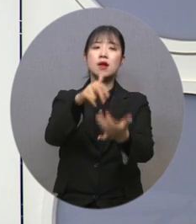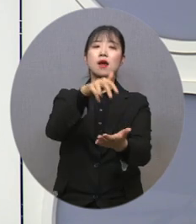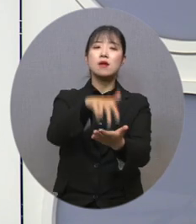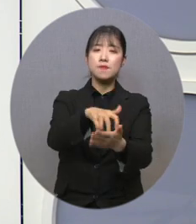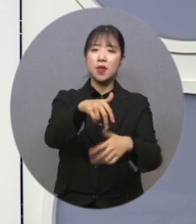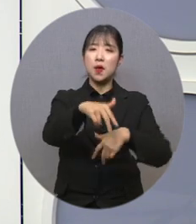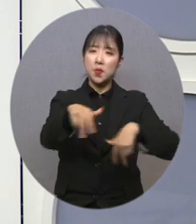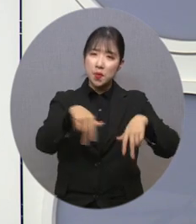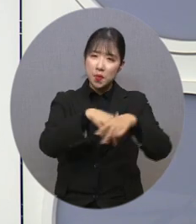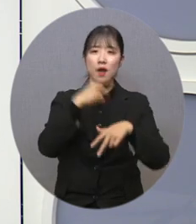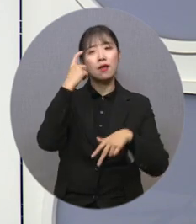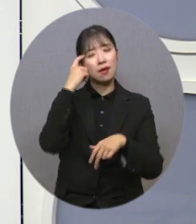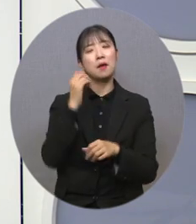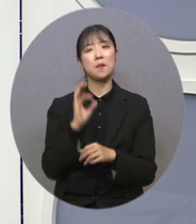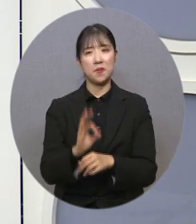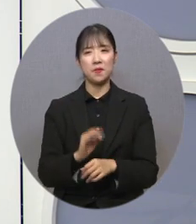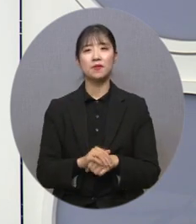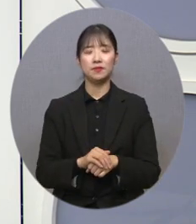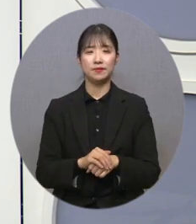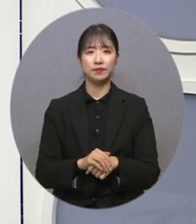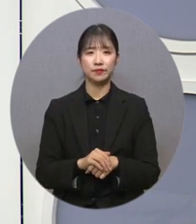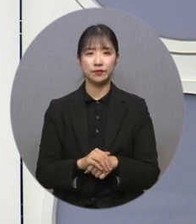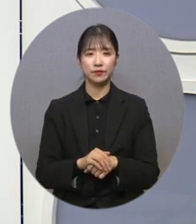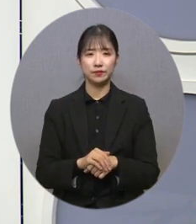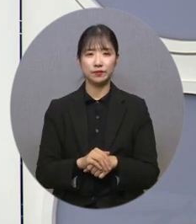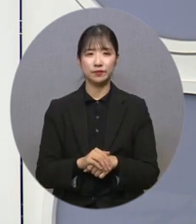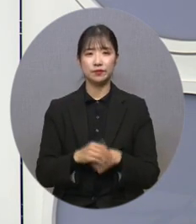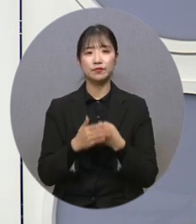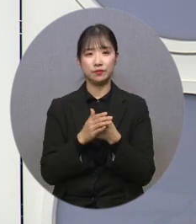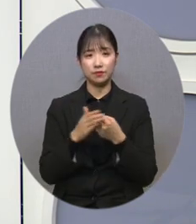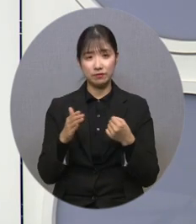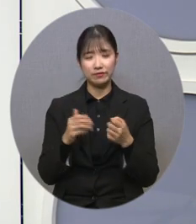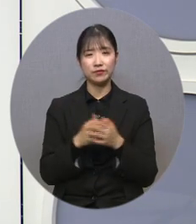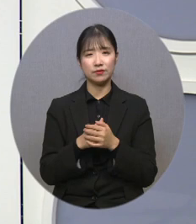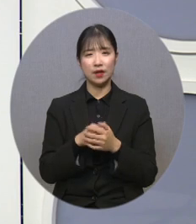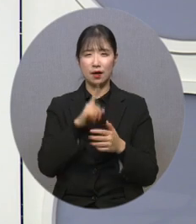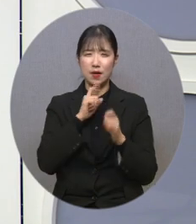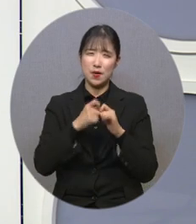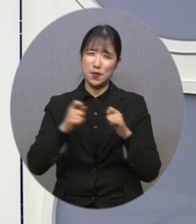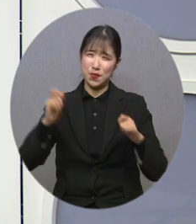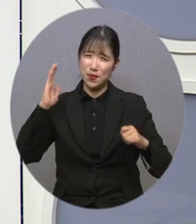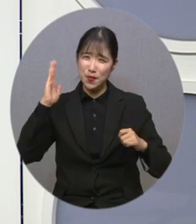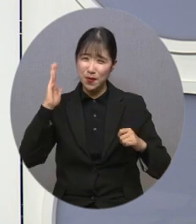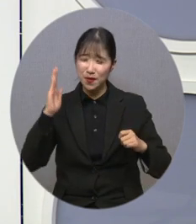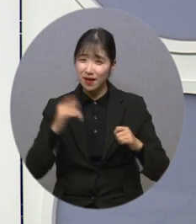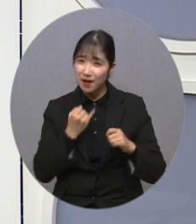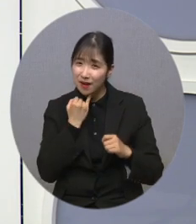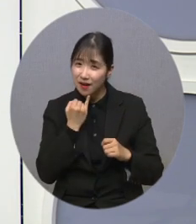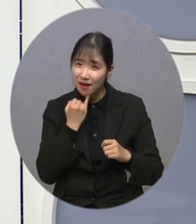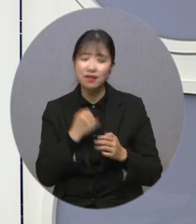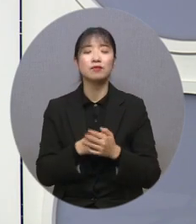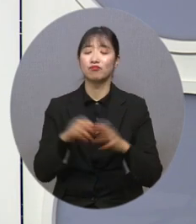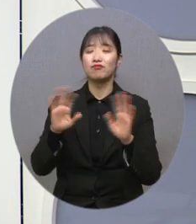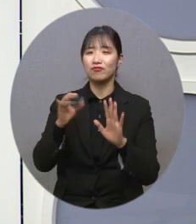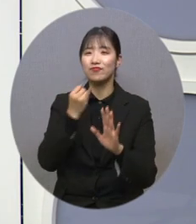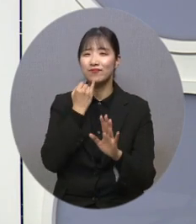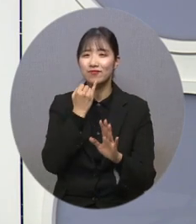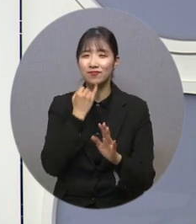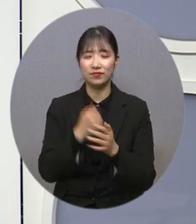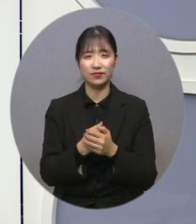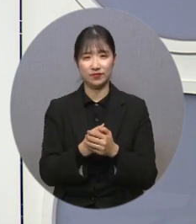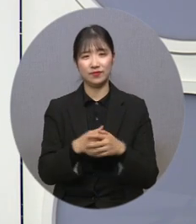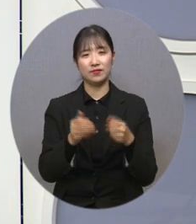입장에서 생각을 많이 해보게 됐고 그렇게 됐는데 좀 얘기가 길어지는데 말씀드려도 될지 모르겠는데 아니에요.